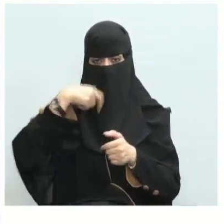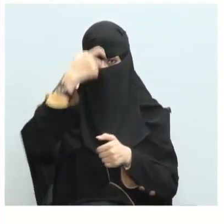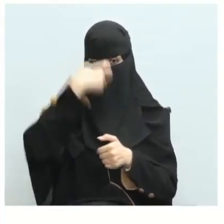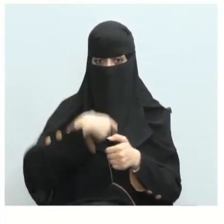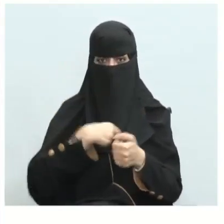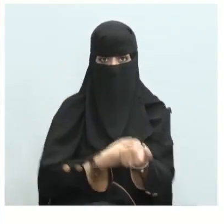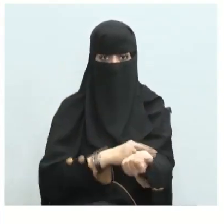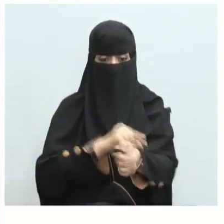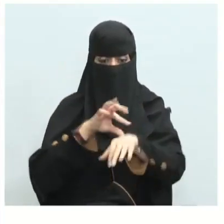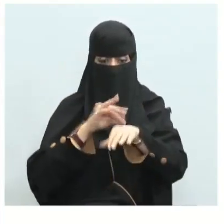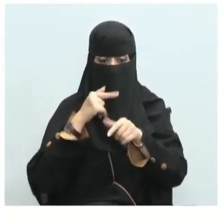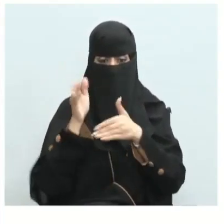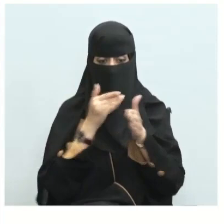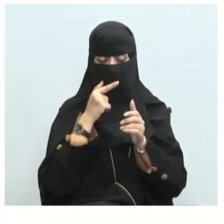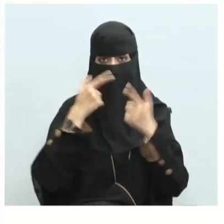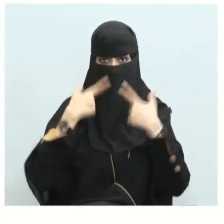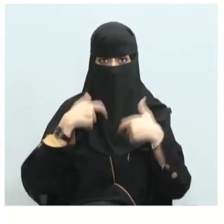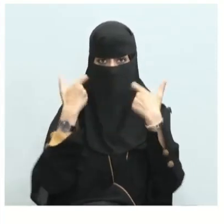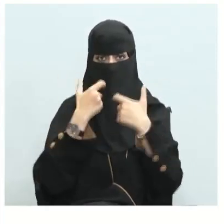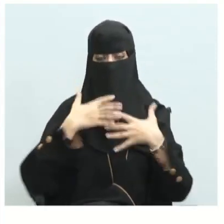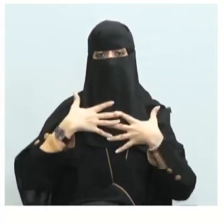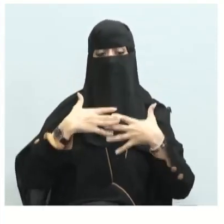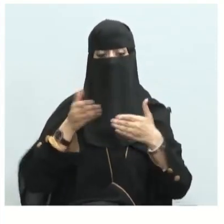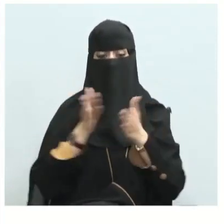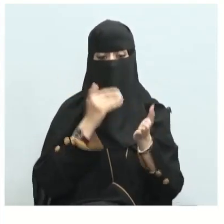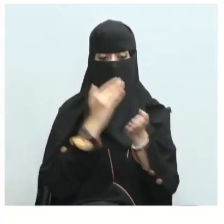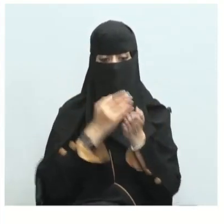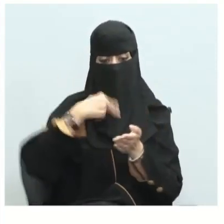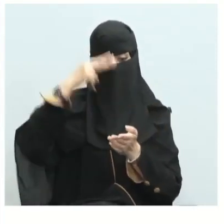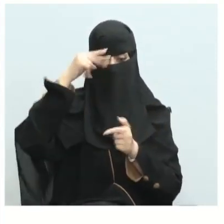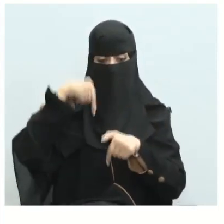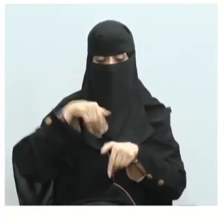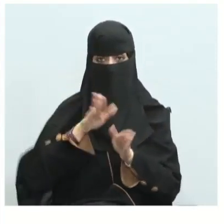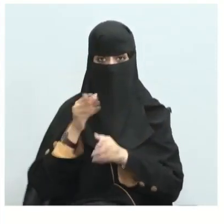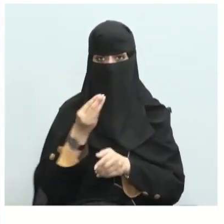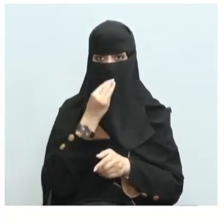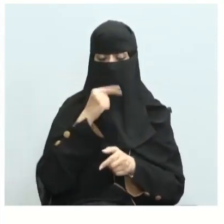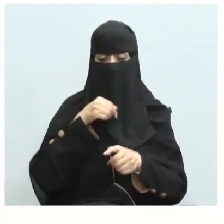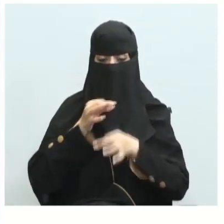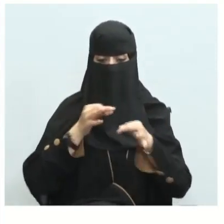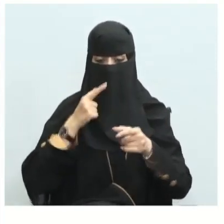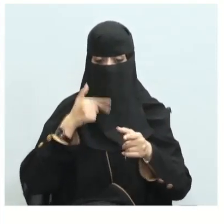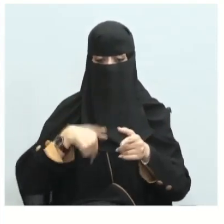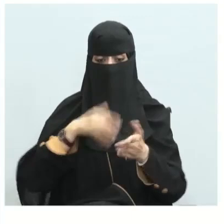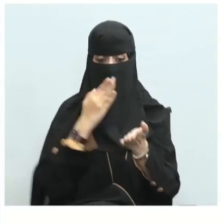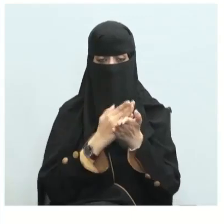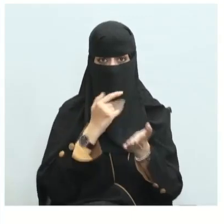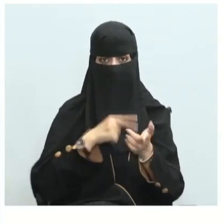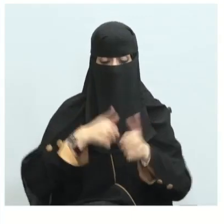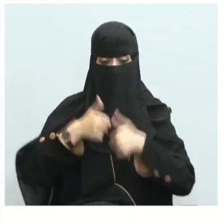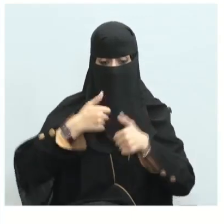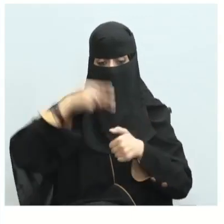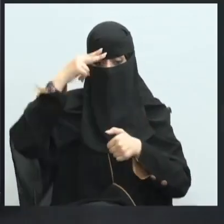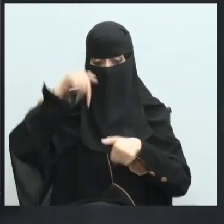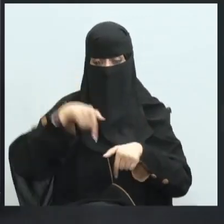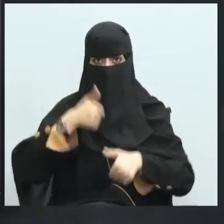الرخصه السعوديه للرعايه التنفسيه واختبار الرخصه السعوديه للتغذيه الاكلينيكيه واختبار الرخصه السعوديه للمختبرات نلاحظ